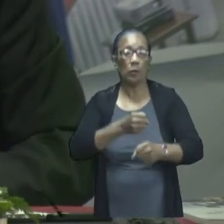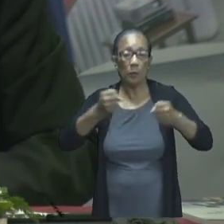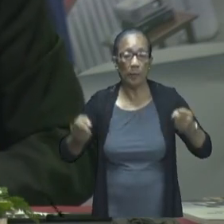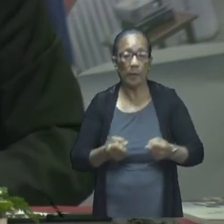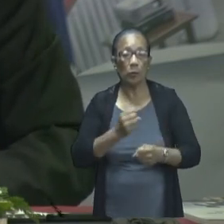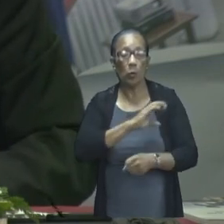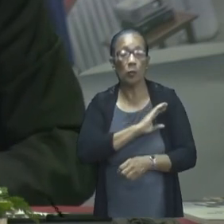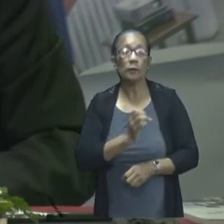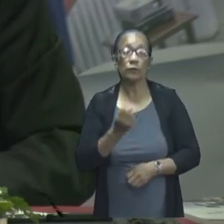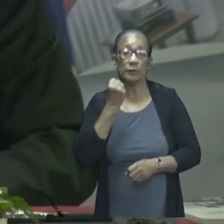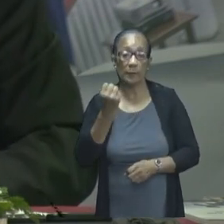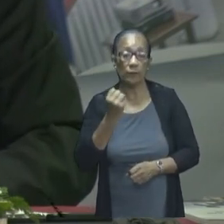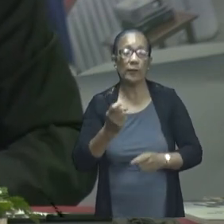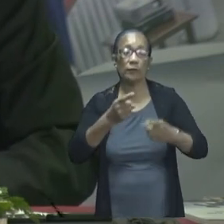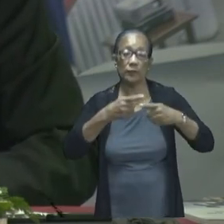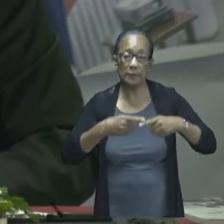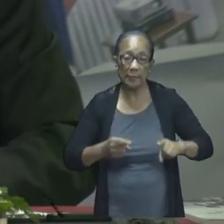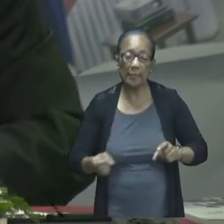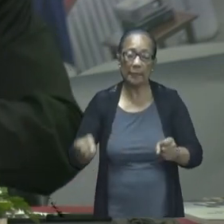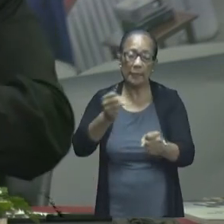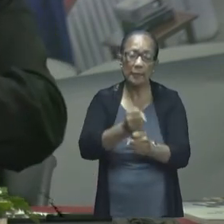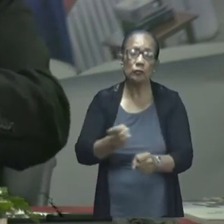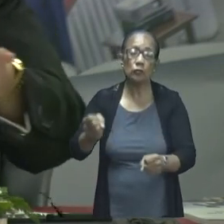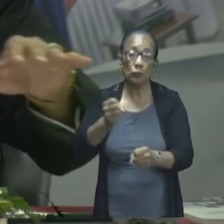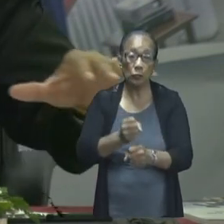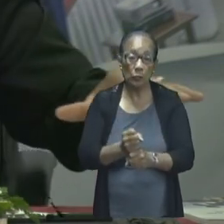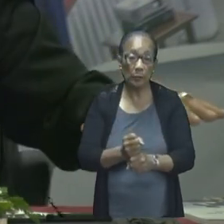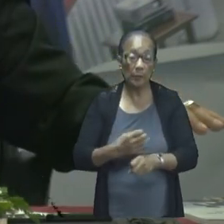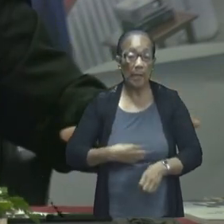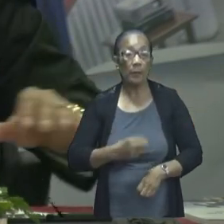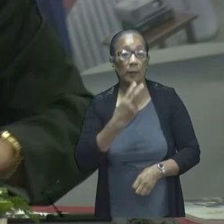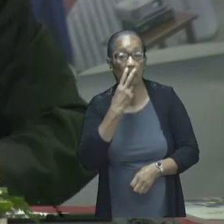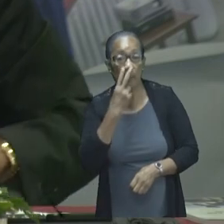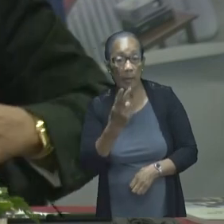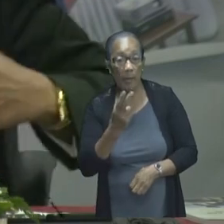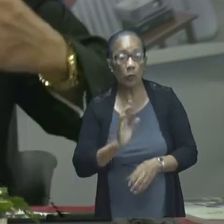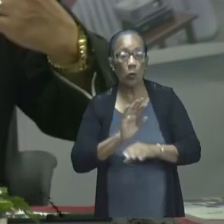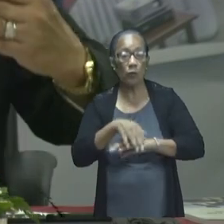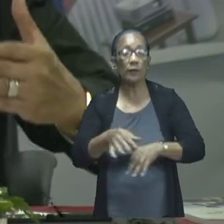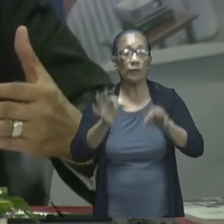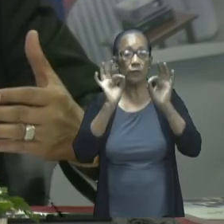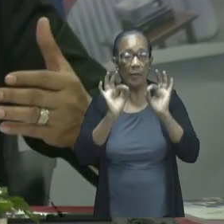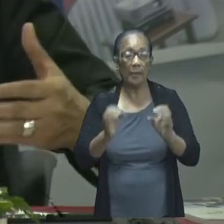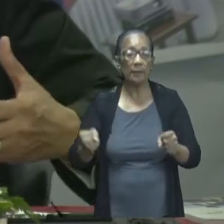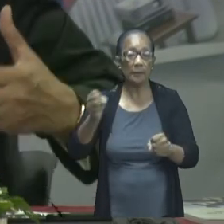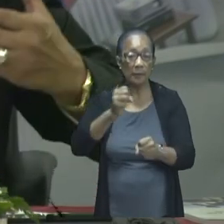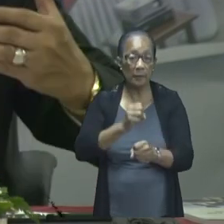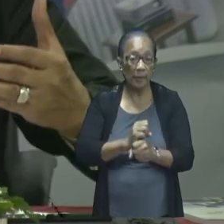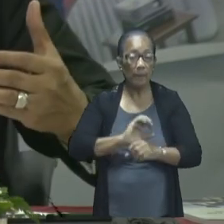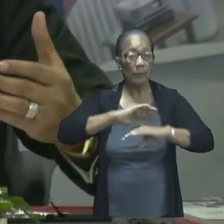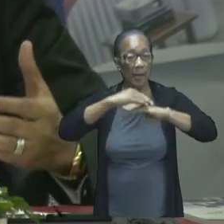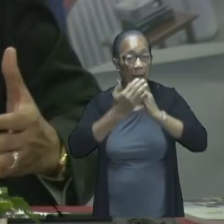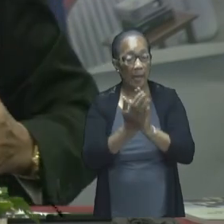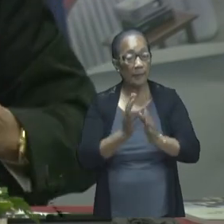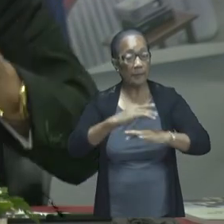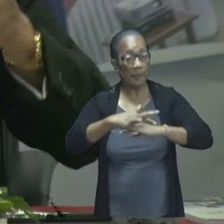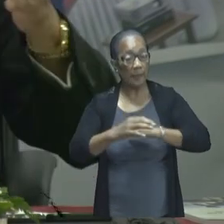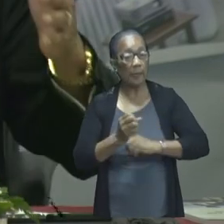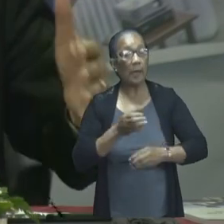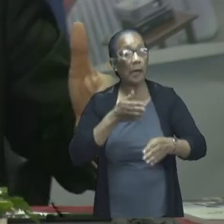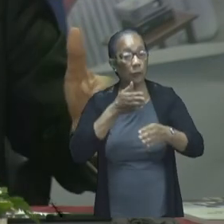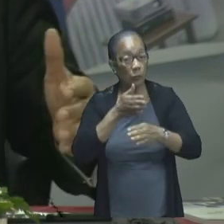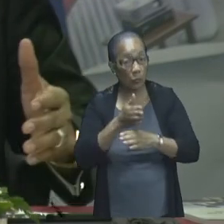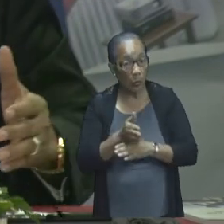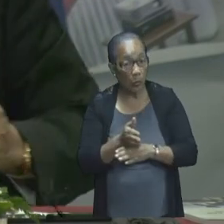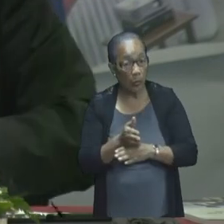versterking van de verschillende instituten en u merkt wat we gedaan hebben de veiligheidsinstituut en daar gaat de organisatie door de vervangen van de leden we willen